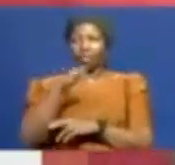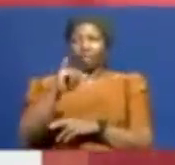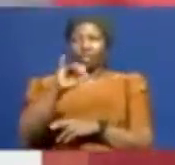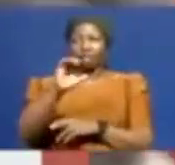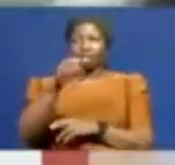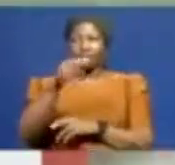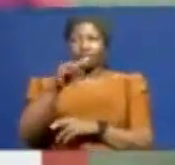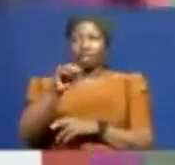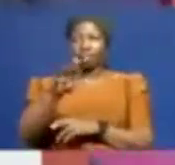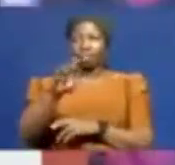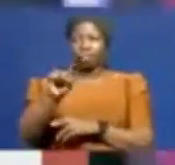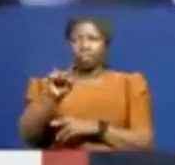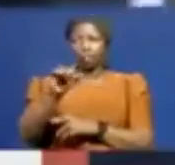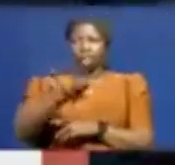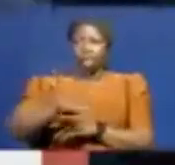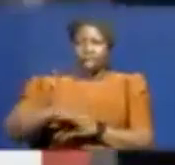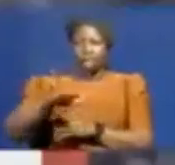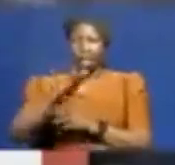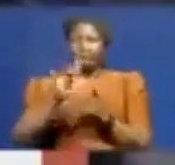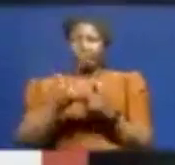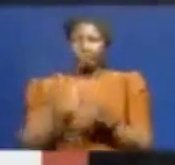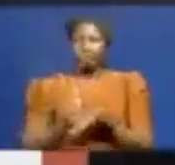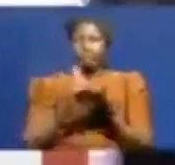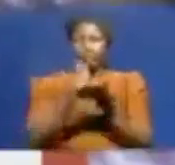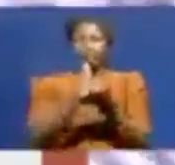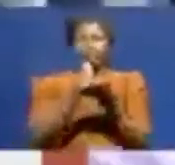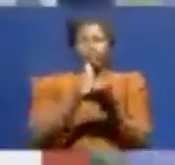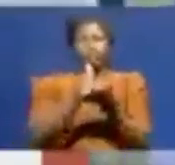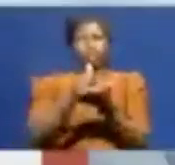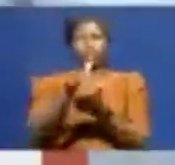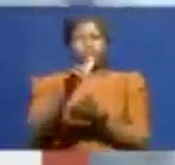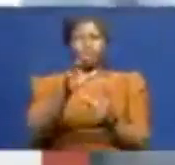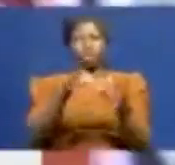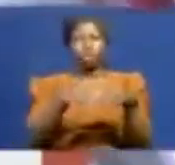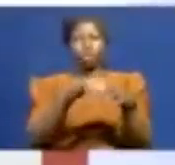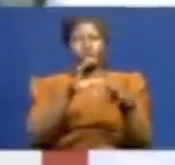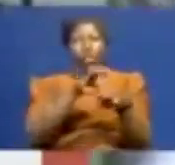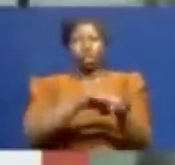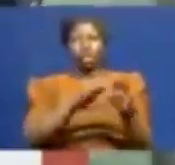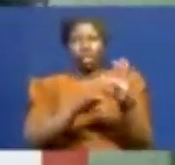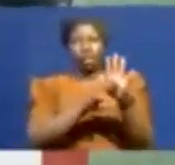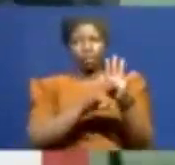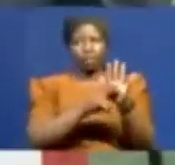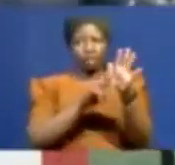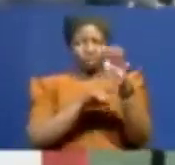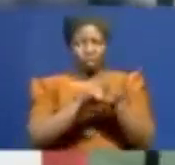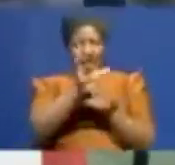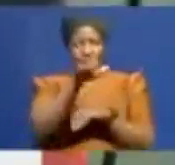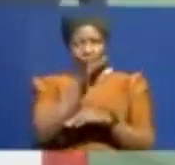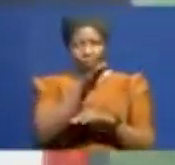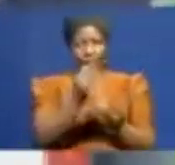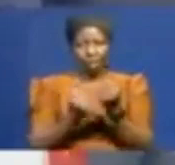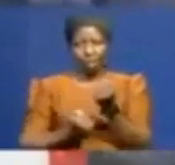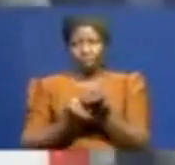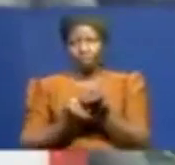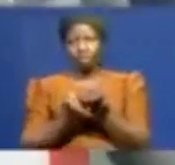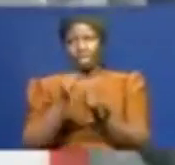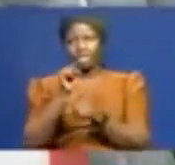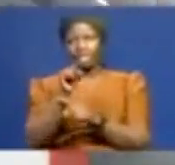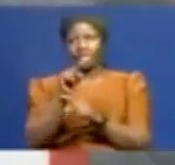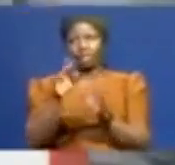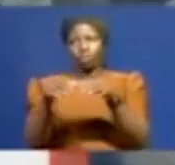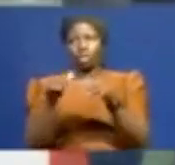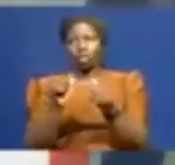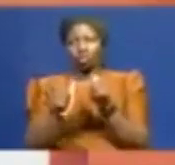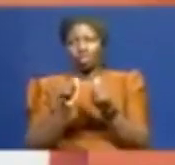Baringo ili kuwezesha jamii hiyo kupata uwakilishi bungeni ili kushughulikia jamii hiyo ambayo imeachwa nyuma kimaendeleo kwa